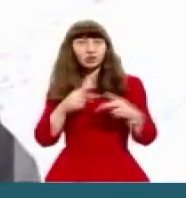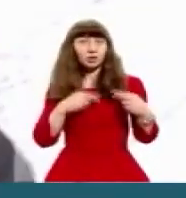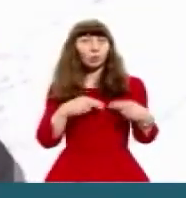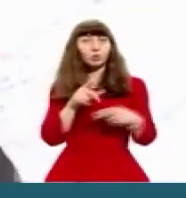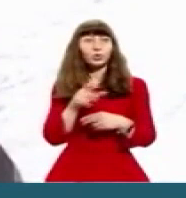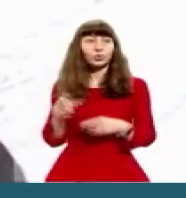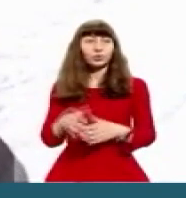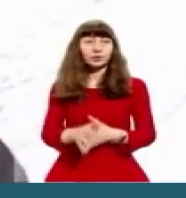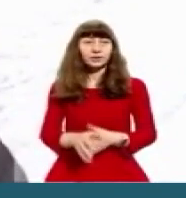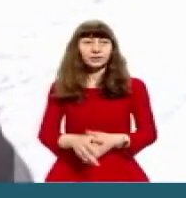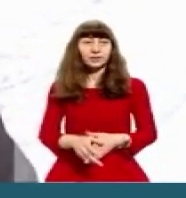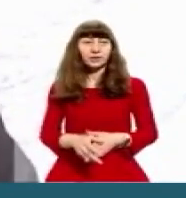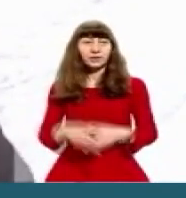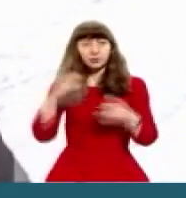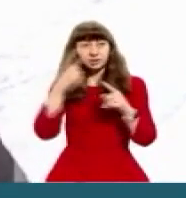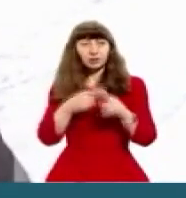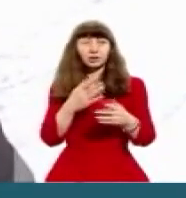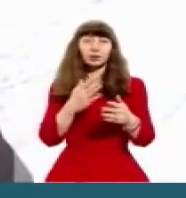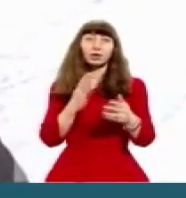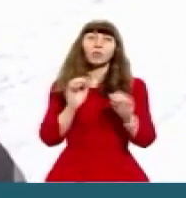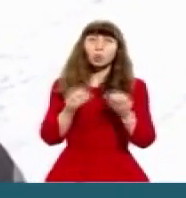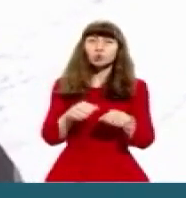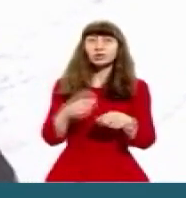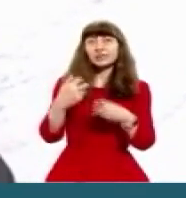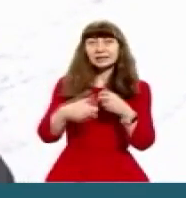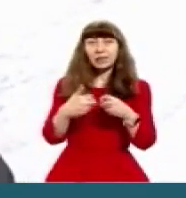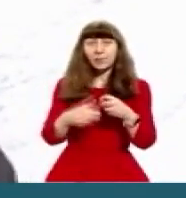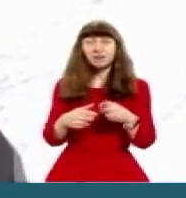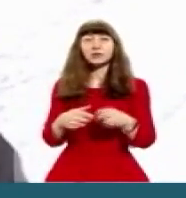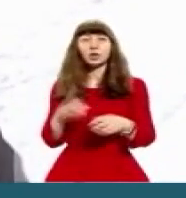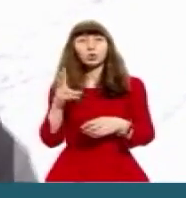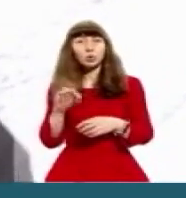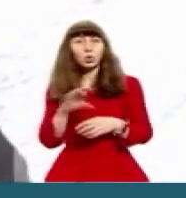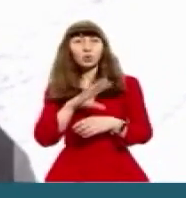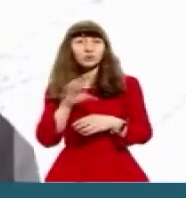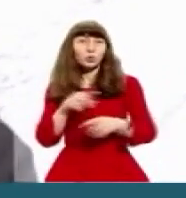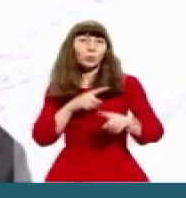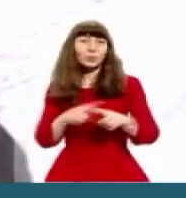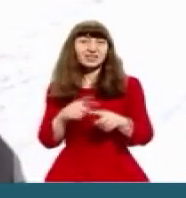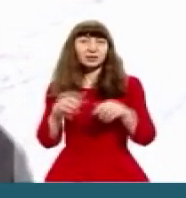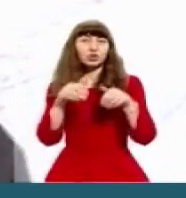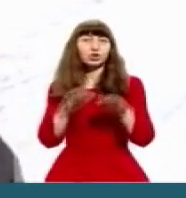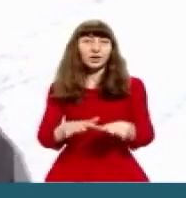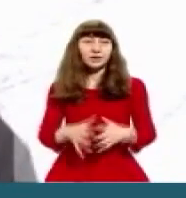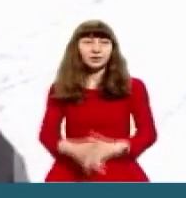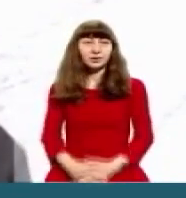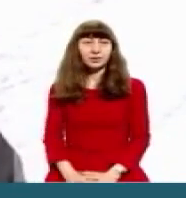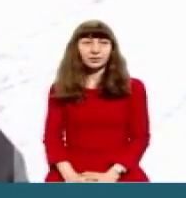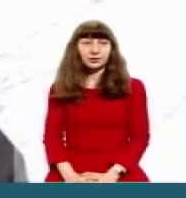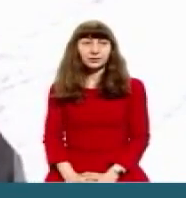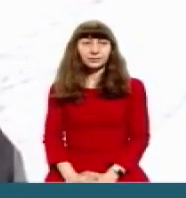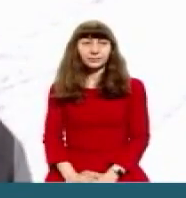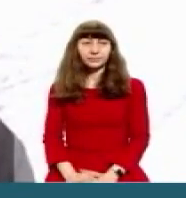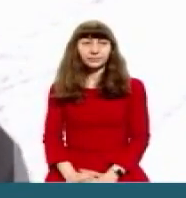есть техника имеет, конечно, момент. И поломаться это все-таки железо и так далее. Но все оперативное вмешательство всего